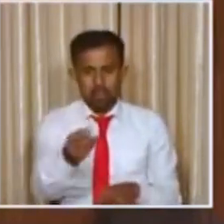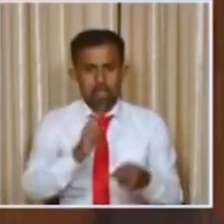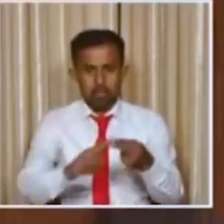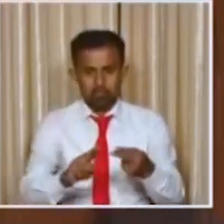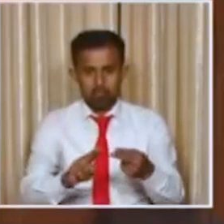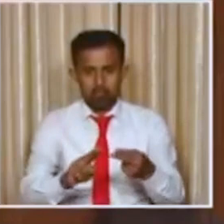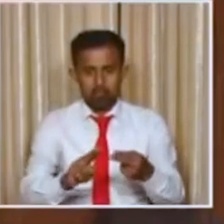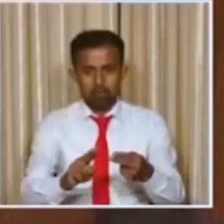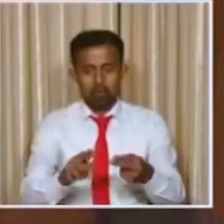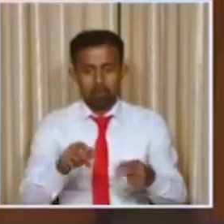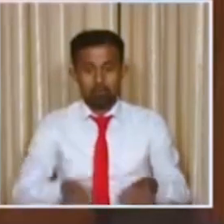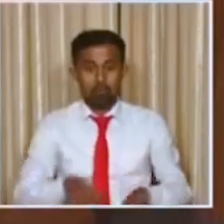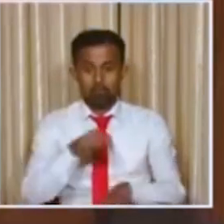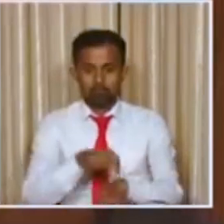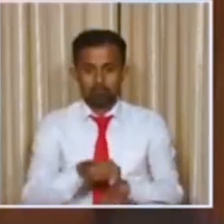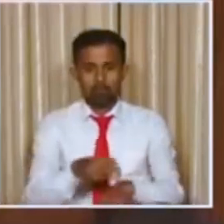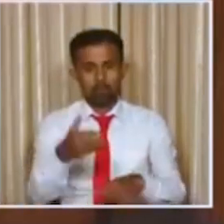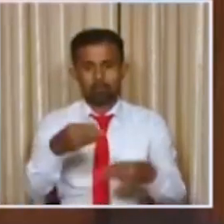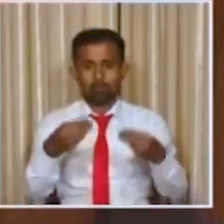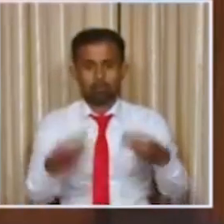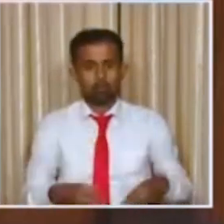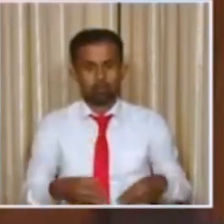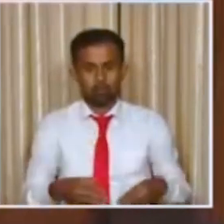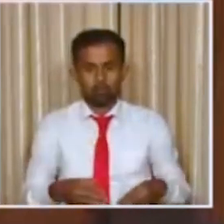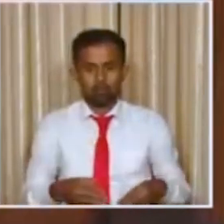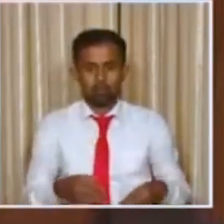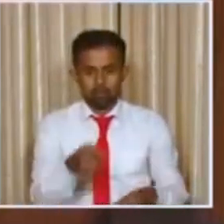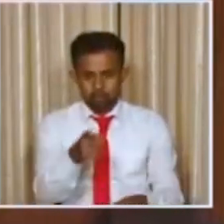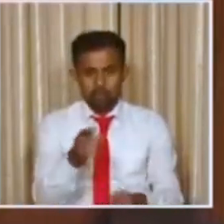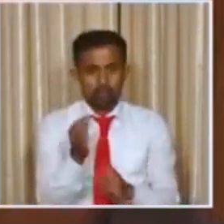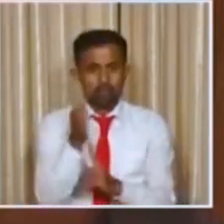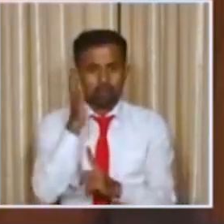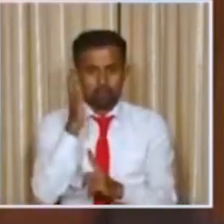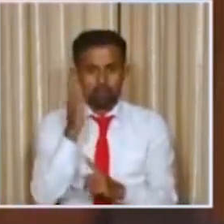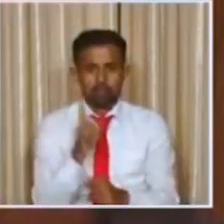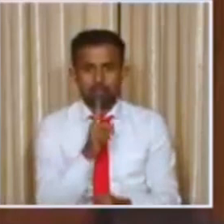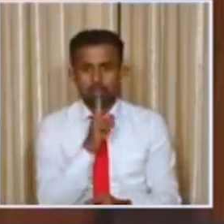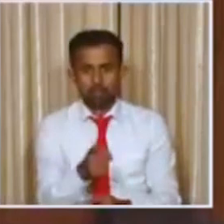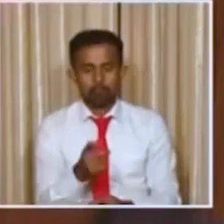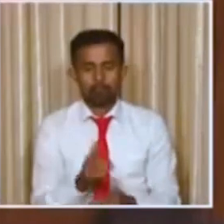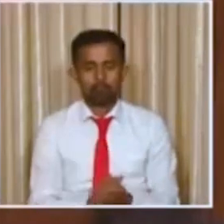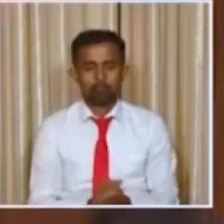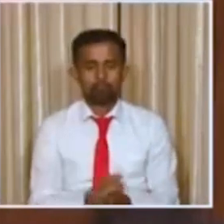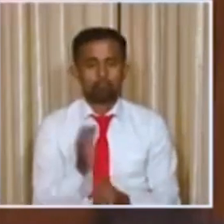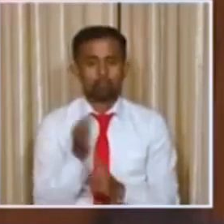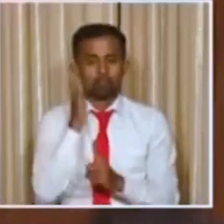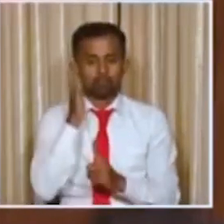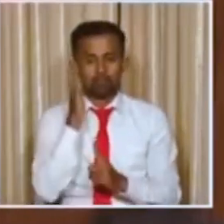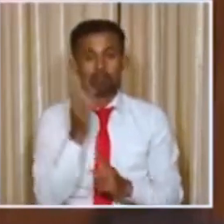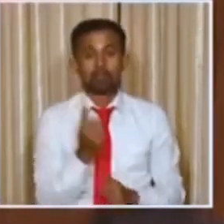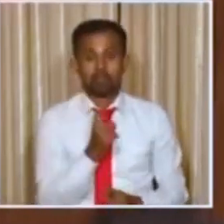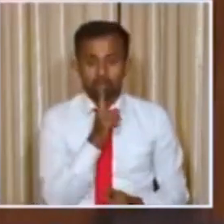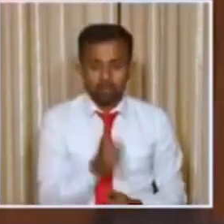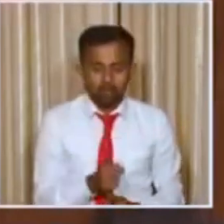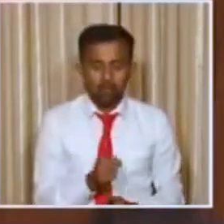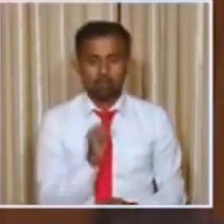சில கருத்துக்களை ரணில் விக்ரமசிங்கத்தை சொல்லியிருந்தார். உண்மையிலே நாங்கள் இந்த நாட்டிலே ஜனாதிபதி அவர்கள் சொல்ல வேண்டிய விடயம், இந்த நாடு ஜனாதிபதிக்கு சொந்தமான நாடு